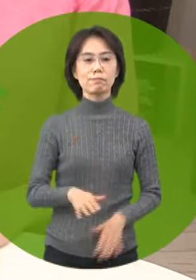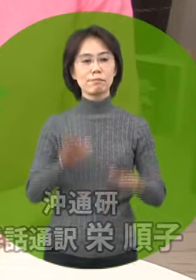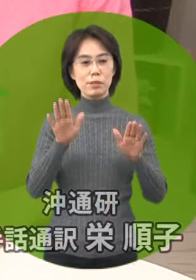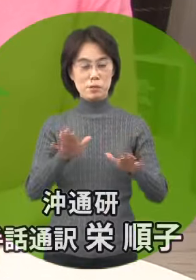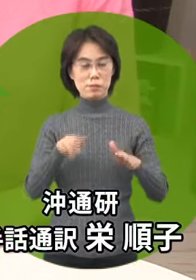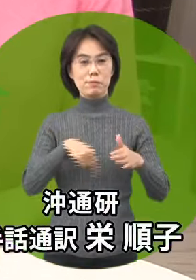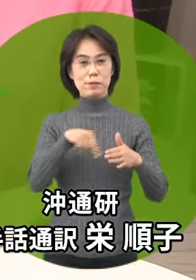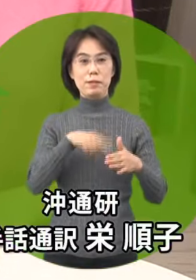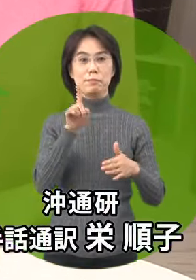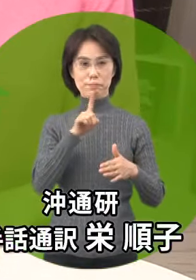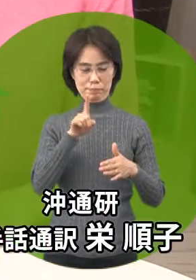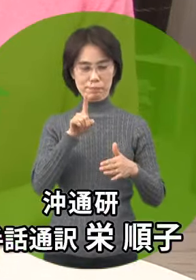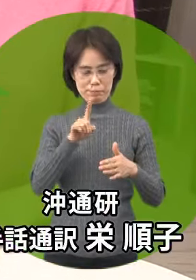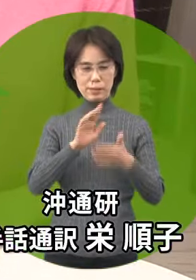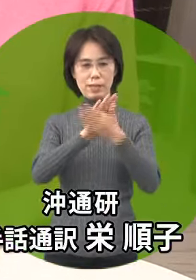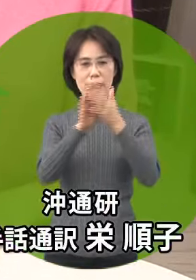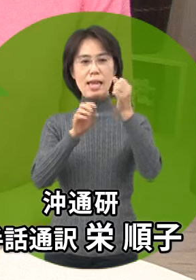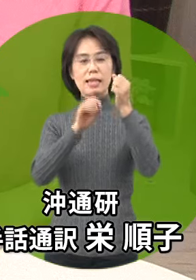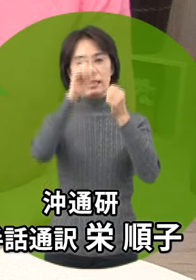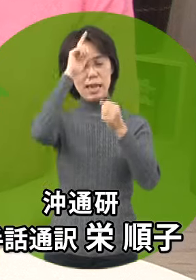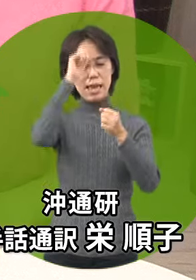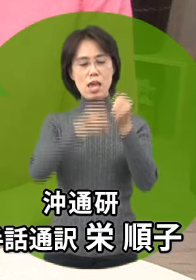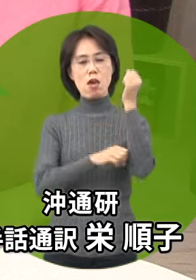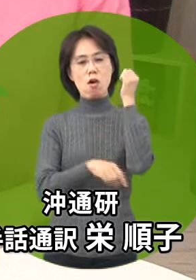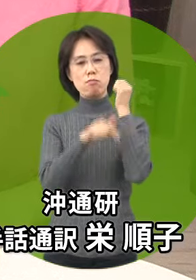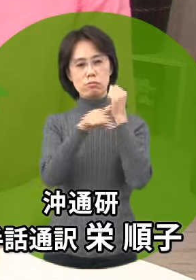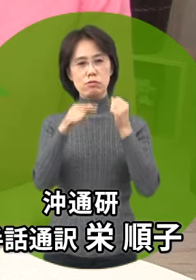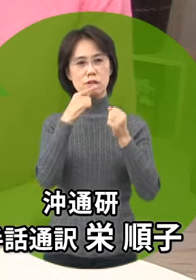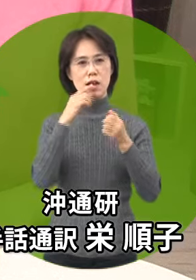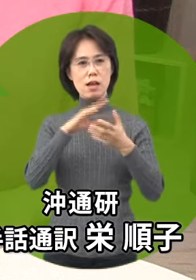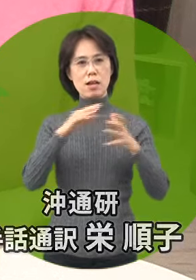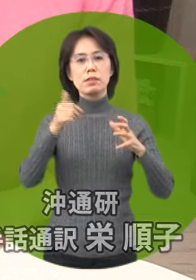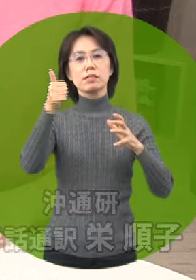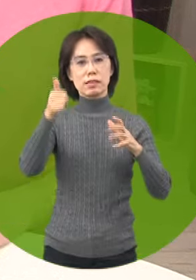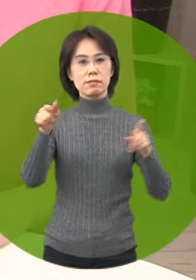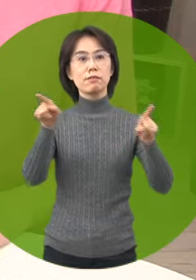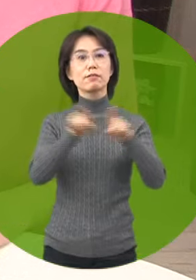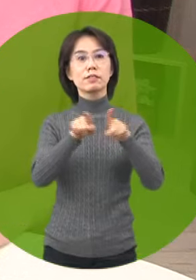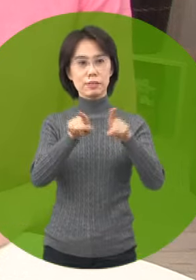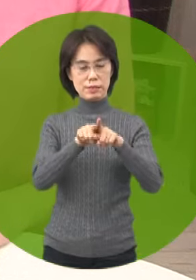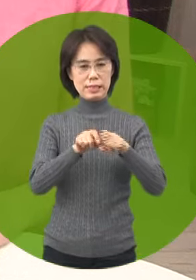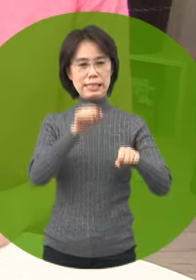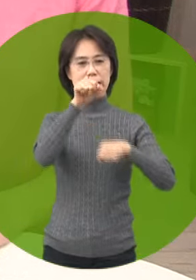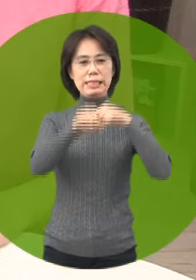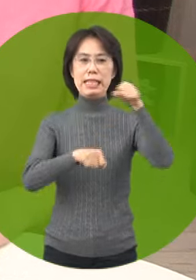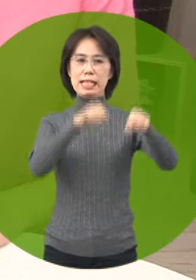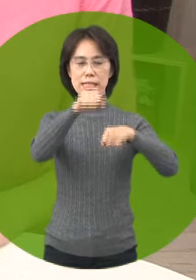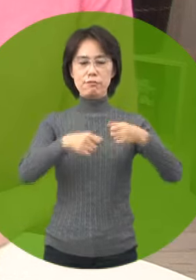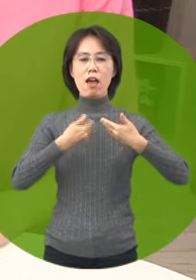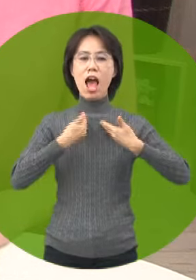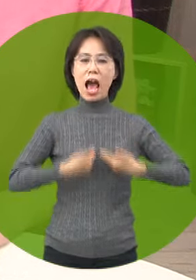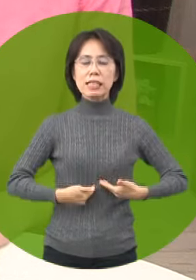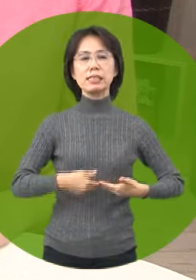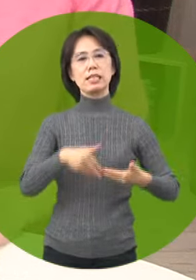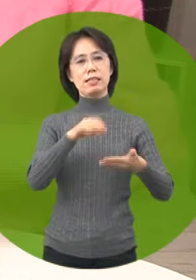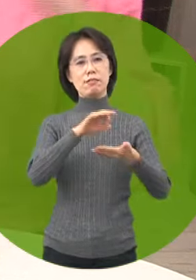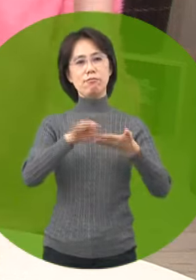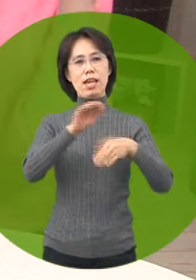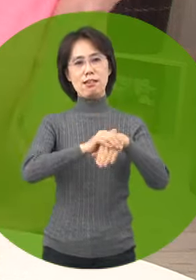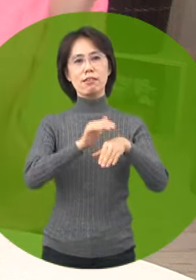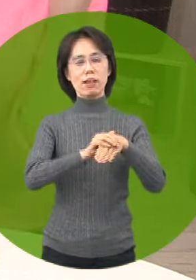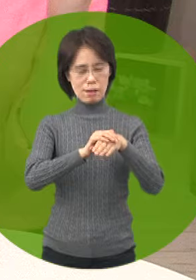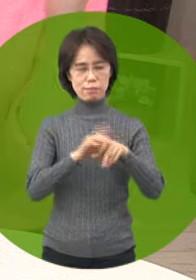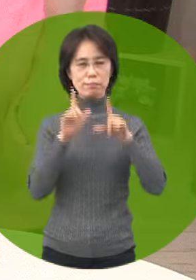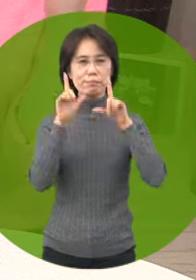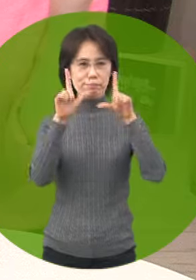今週は県警本部の赤嶺さんと一緒に自転車の安全利用をテーマにお届けします。まずはこちらをご覧